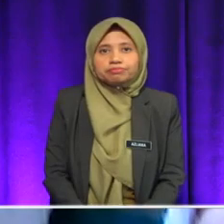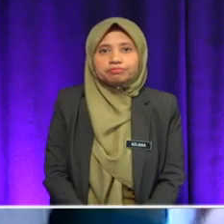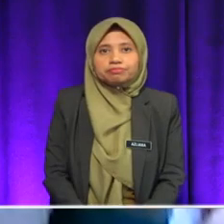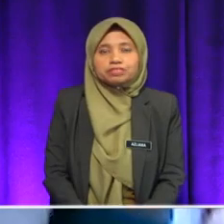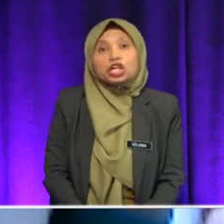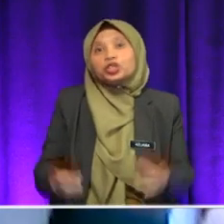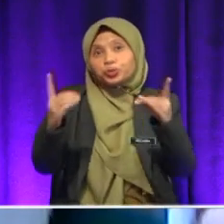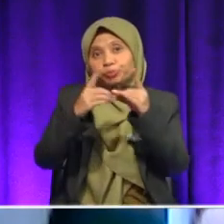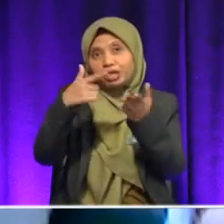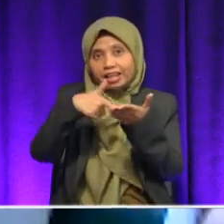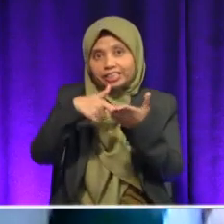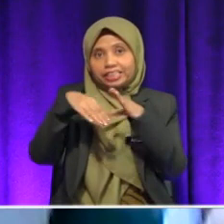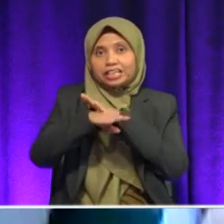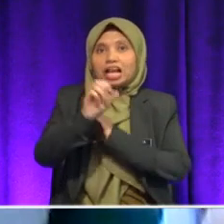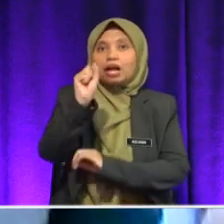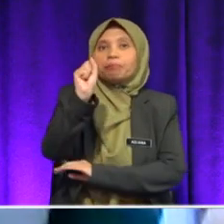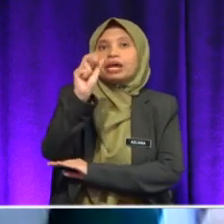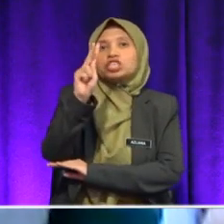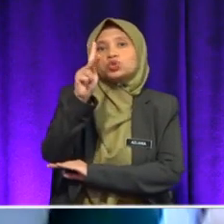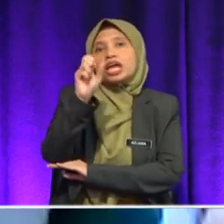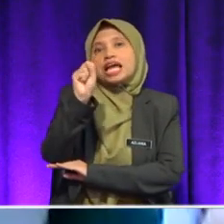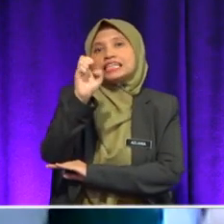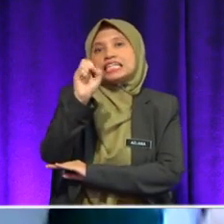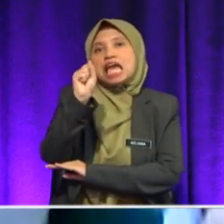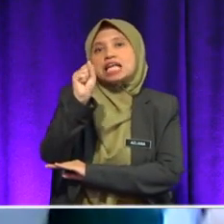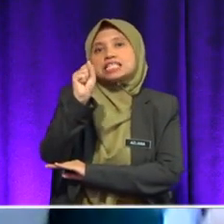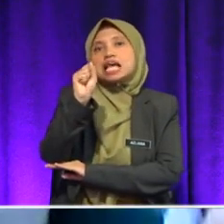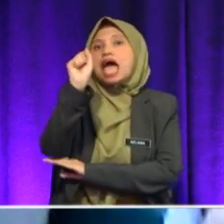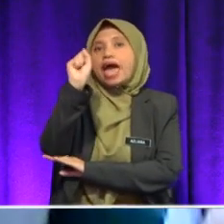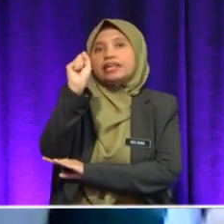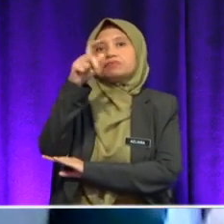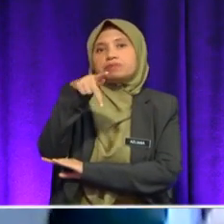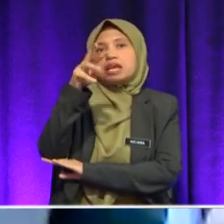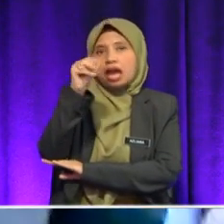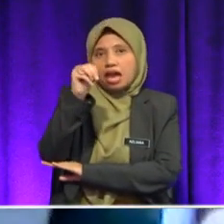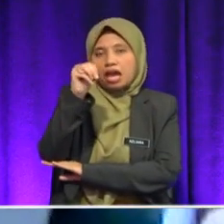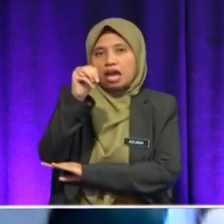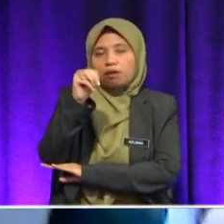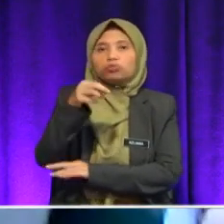kembali kita dalam sukses SPM 2022 hari ini kita belajar tajuknya